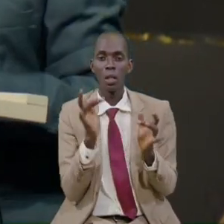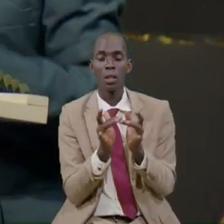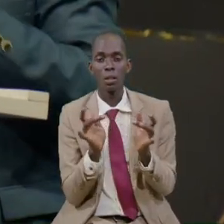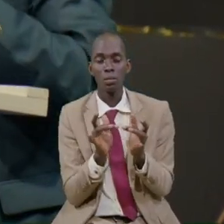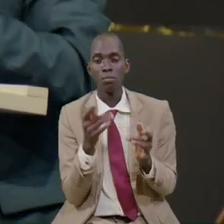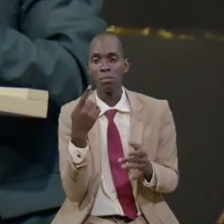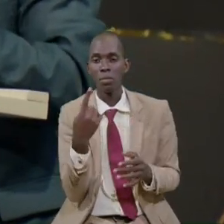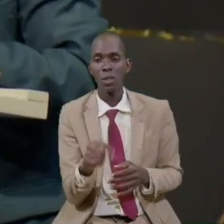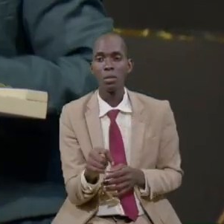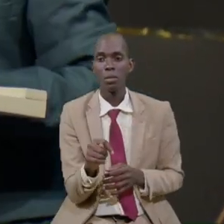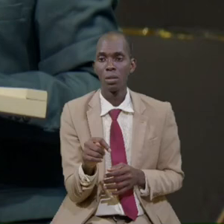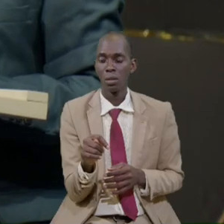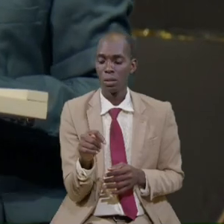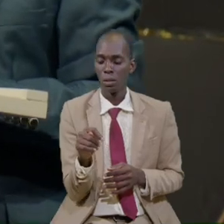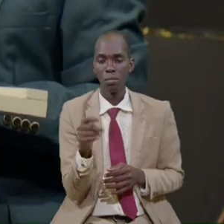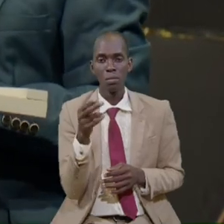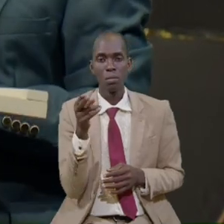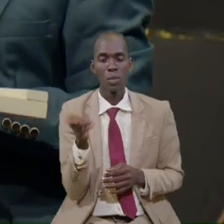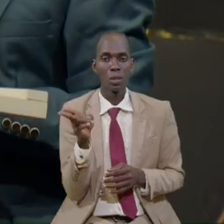GCK hqorg